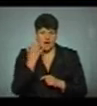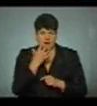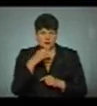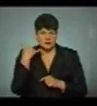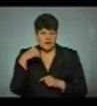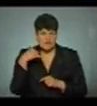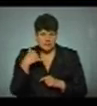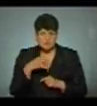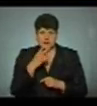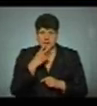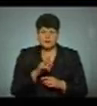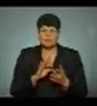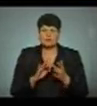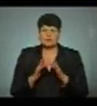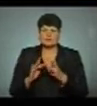соцмережах про те, що наші